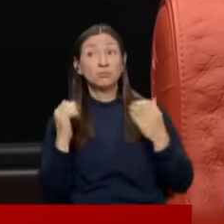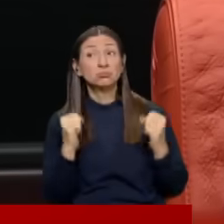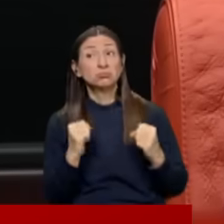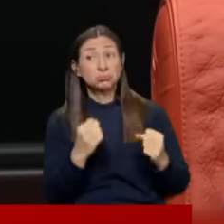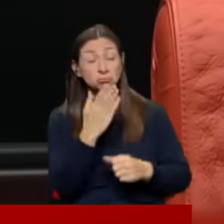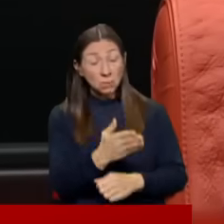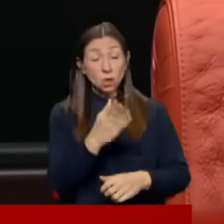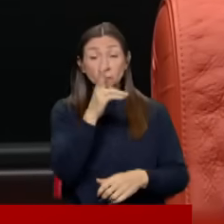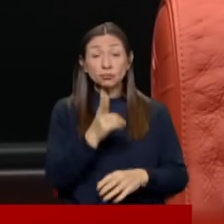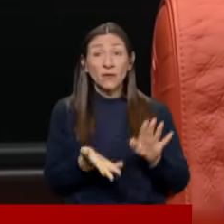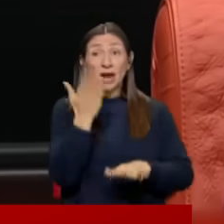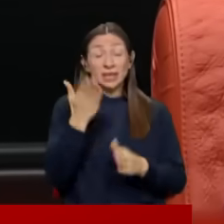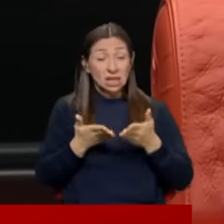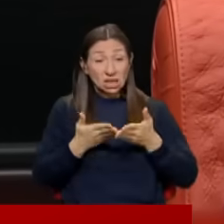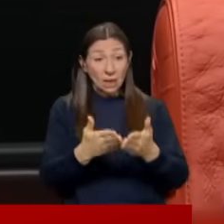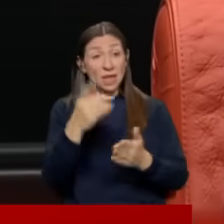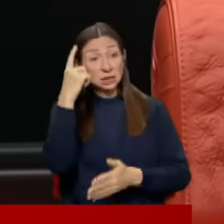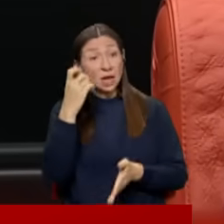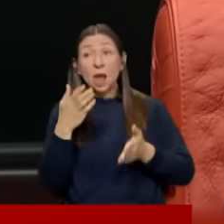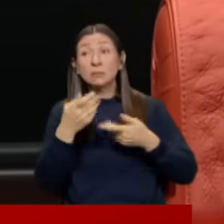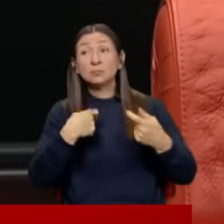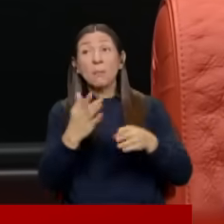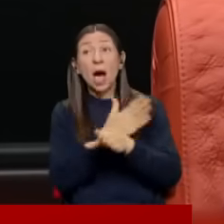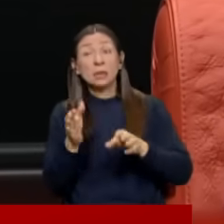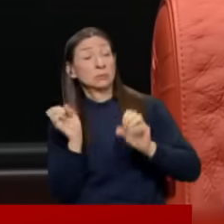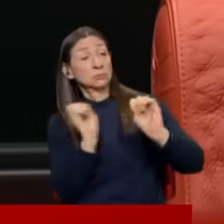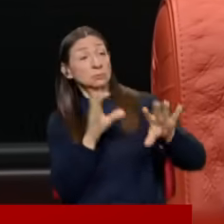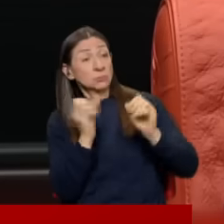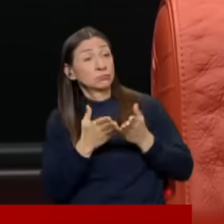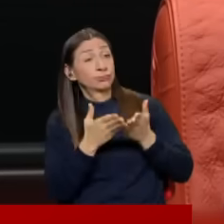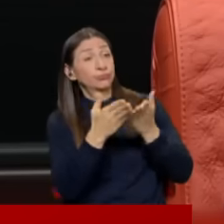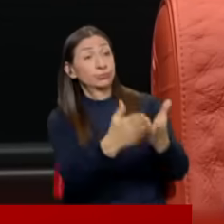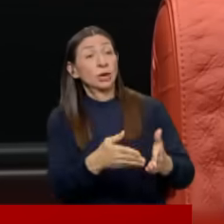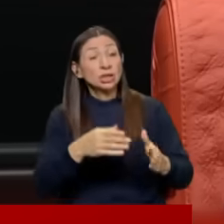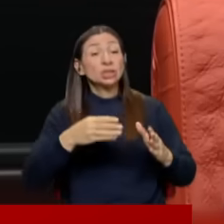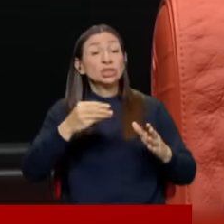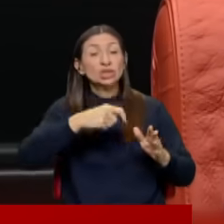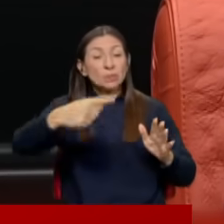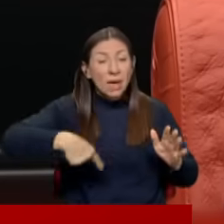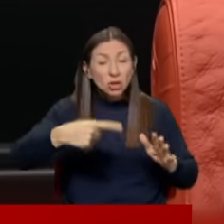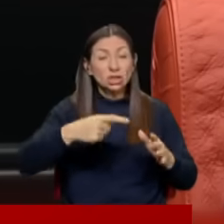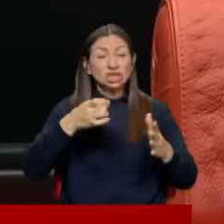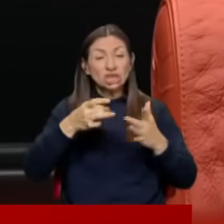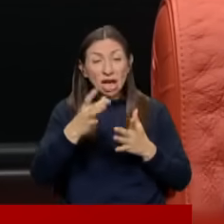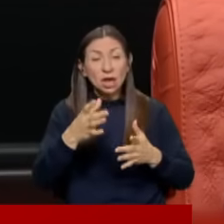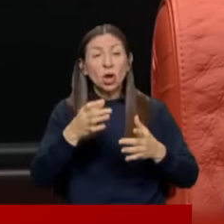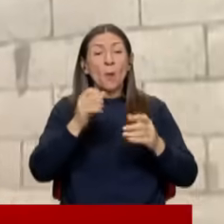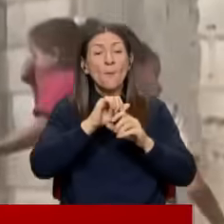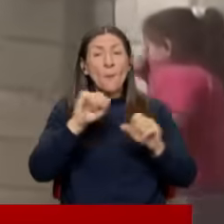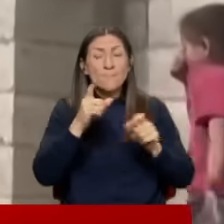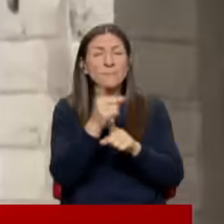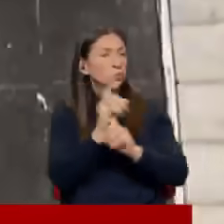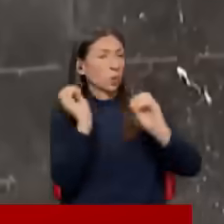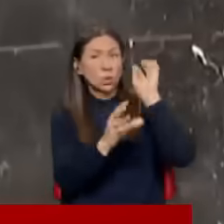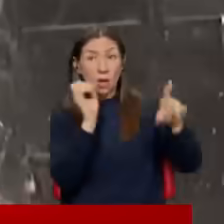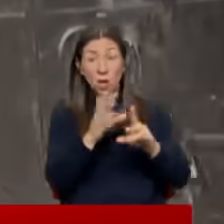şekilde. 300'den fazla gemi İsrail'e mal gönderiliyor. Çimento gönderiliyor, çelik gönderiliyor, barut gönderiliyor.